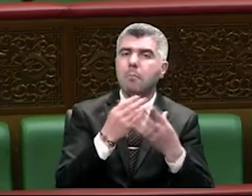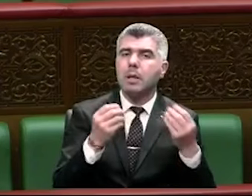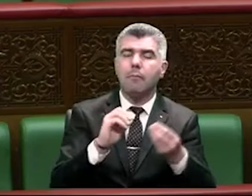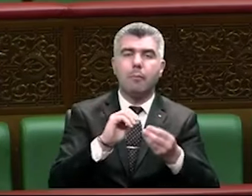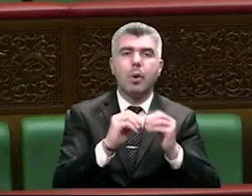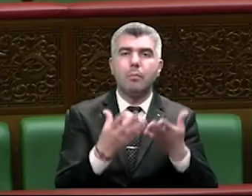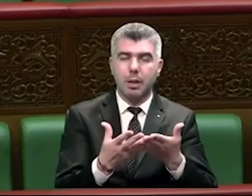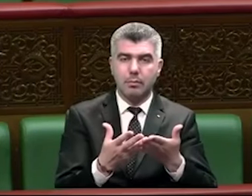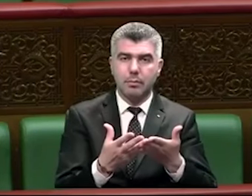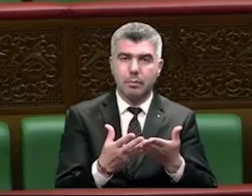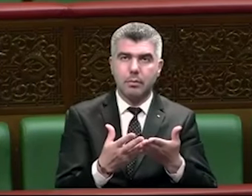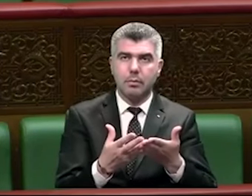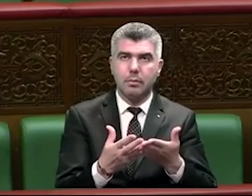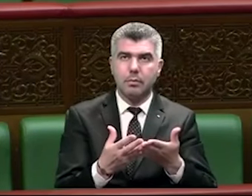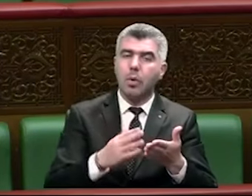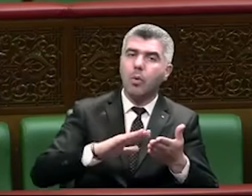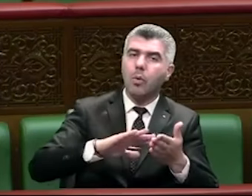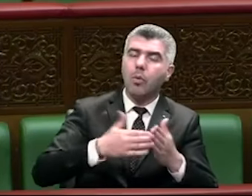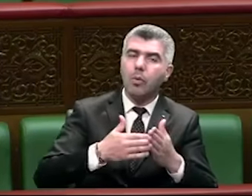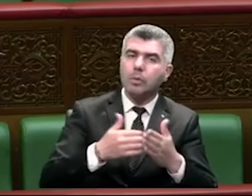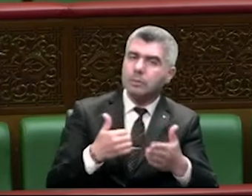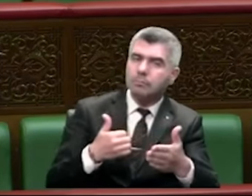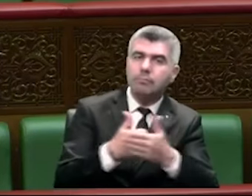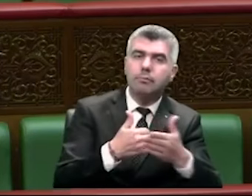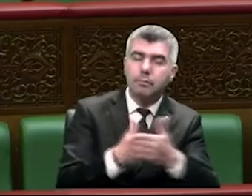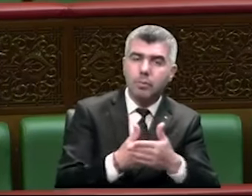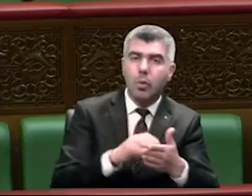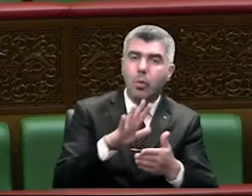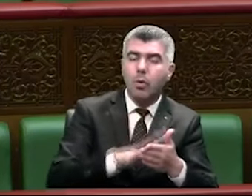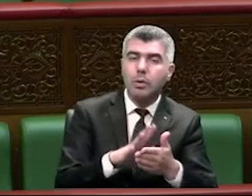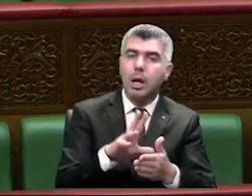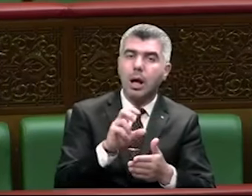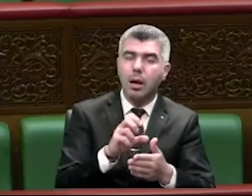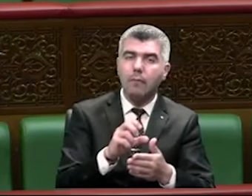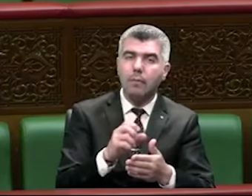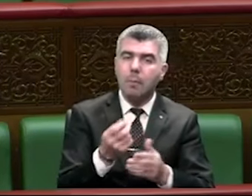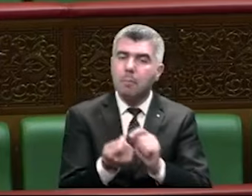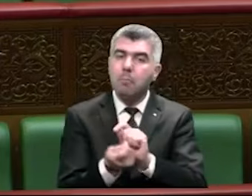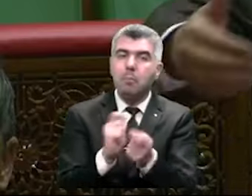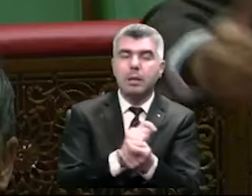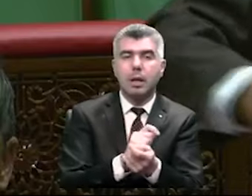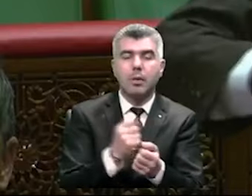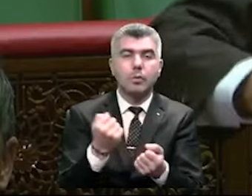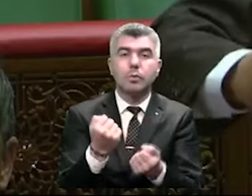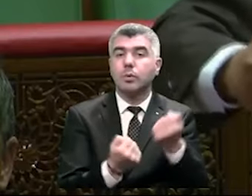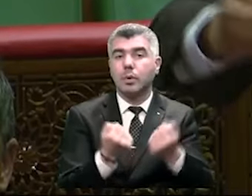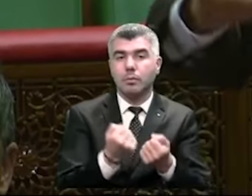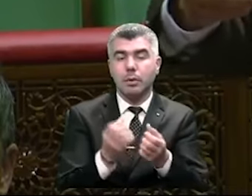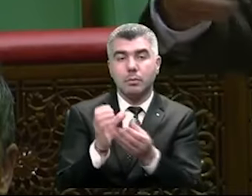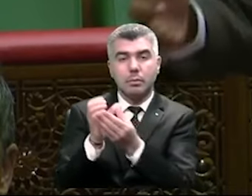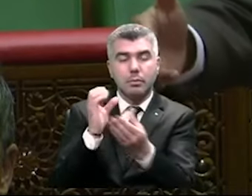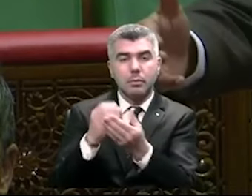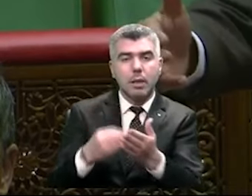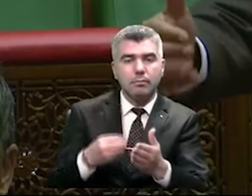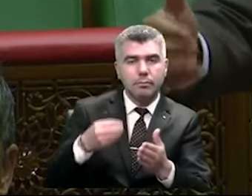جدا وت هضرت عليها وجميع الحوادث اللي وقعوا راك عرفتوا بان خص التجديد ديال هذا الاسطول هذا وفيه واحد فيه واحد تعثر